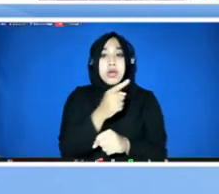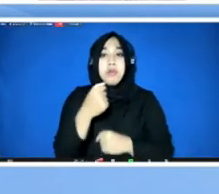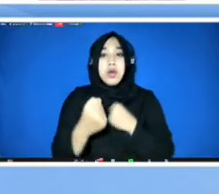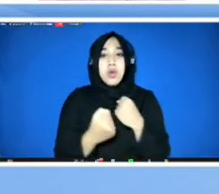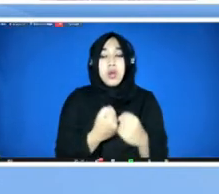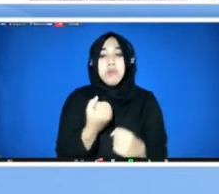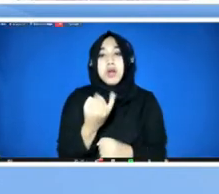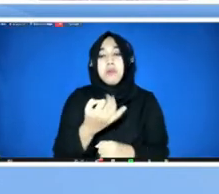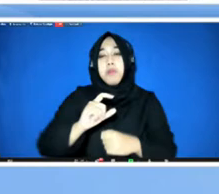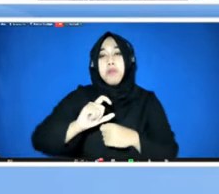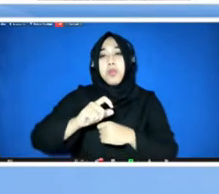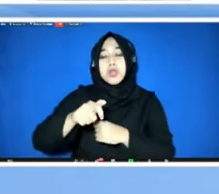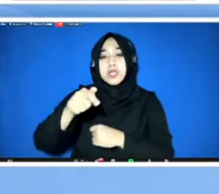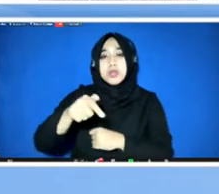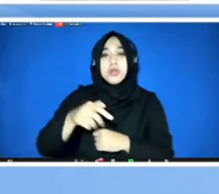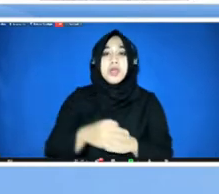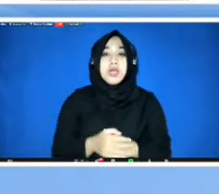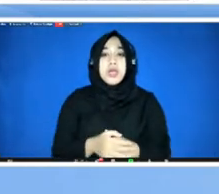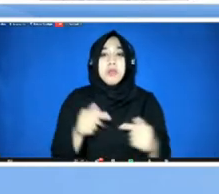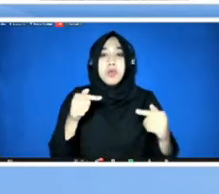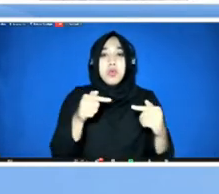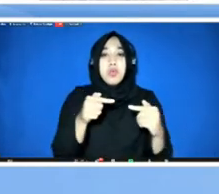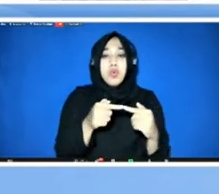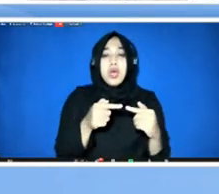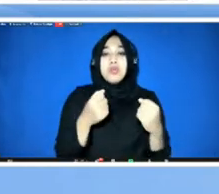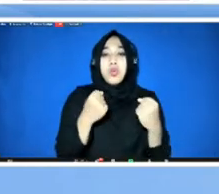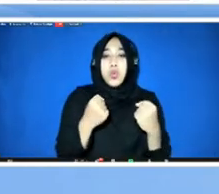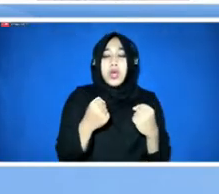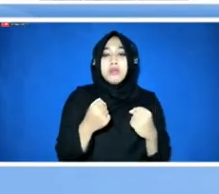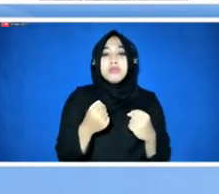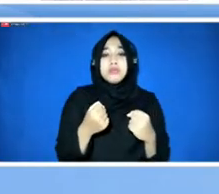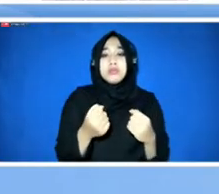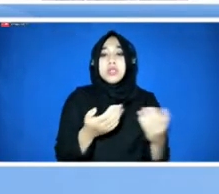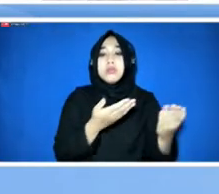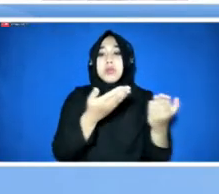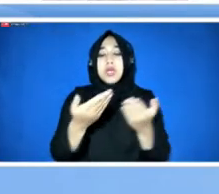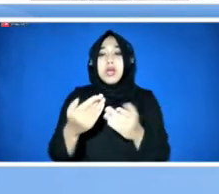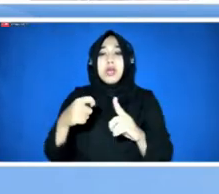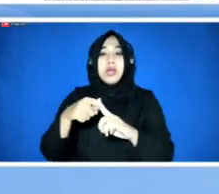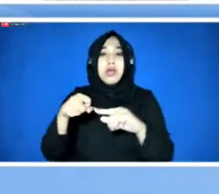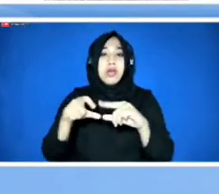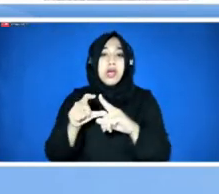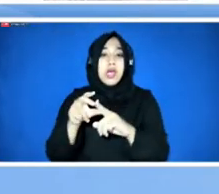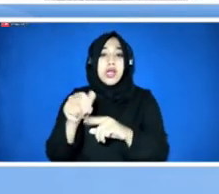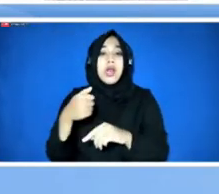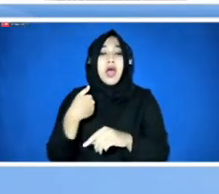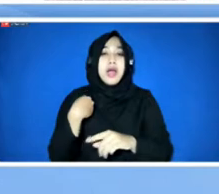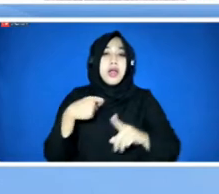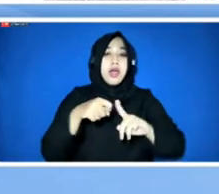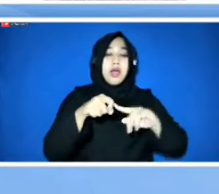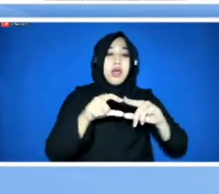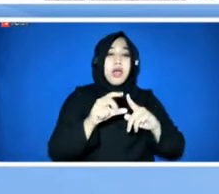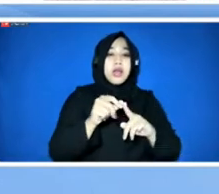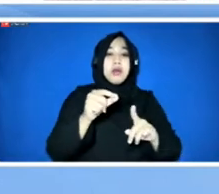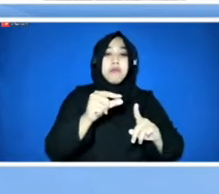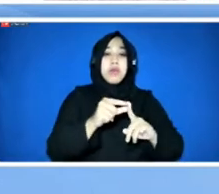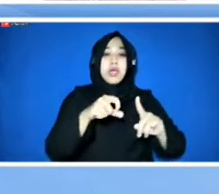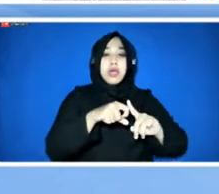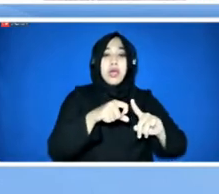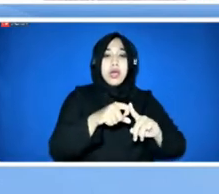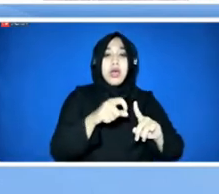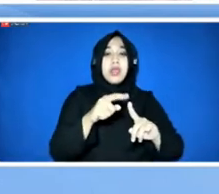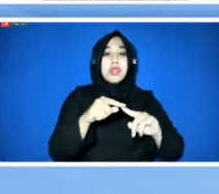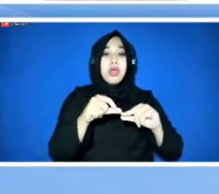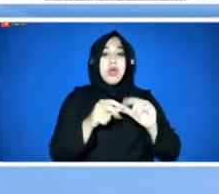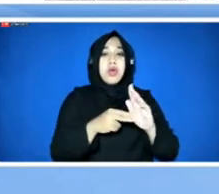tadi, kemudian kontak-kontak erat diserahkan atau dilimpahkan ke kader. Di sini ada kader PKK, Karang Taruna, Satgas, atau